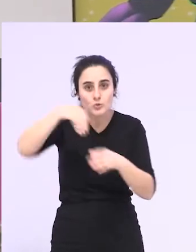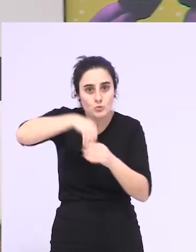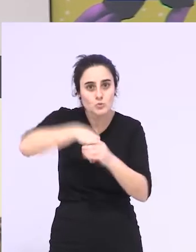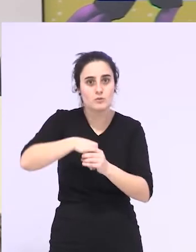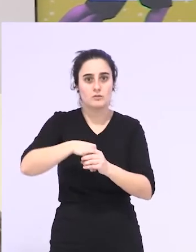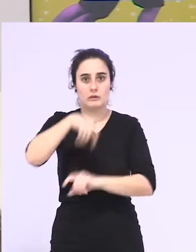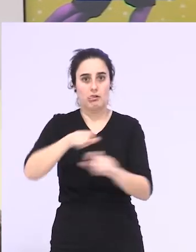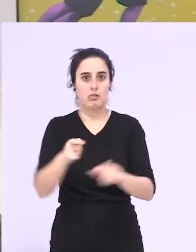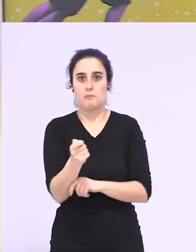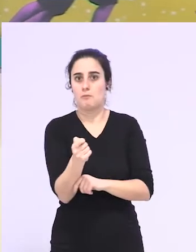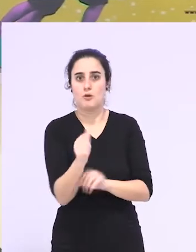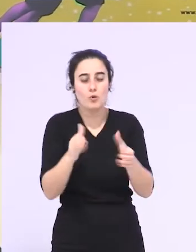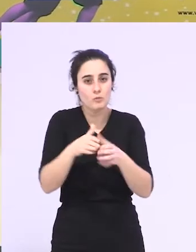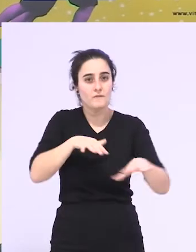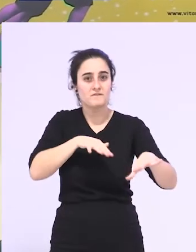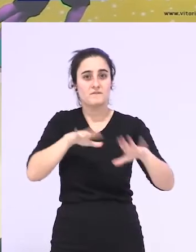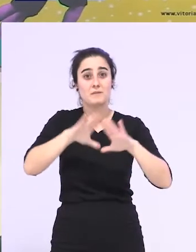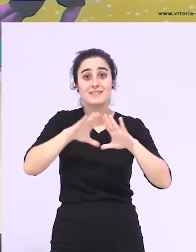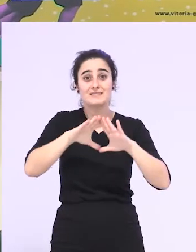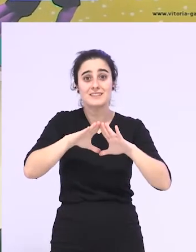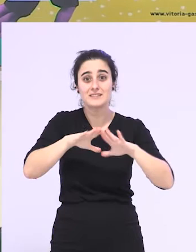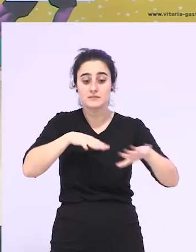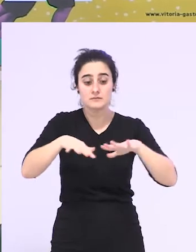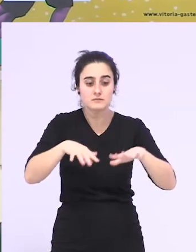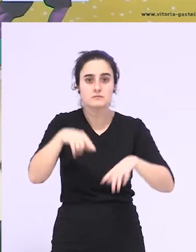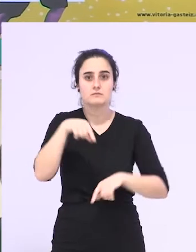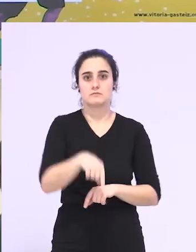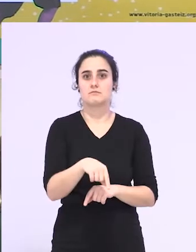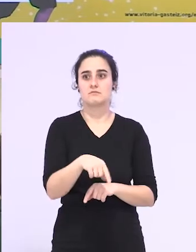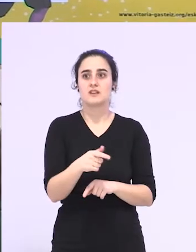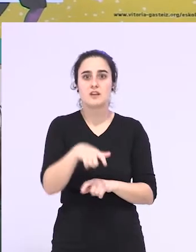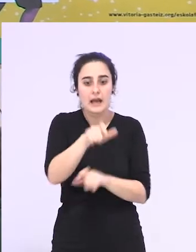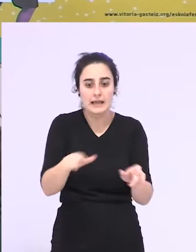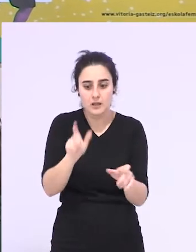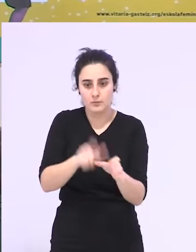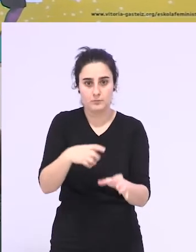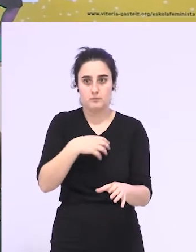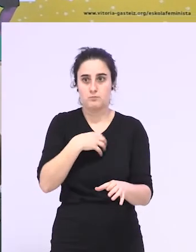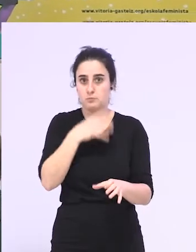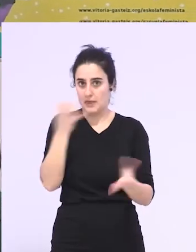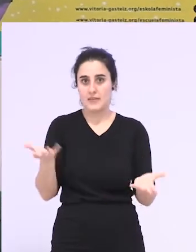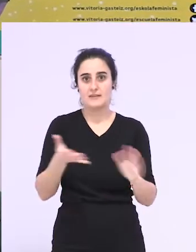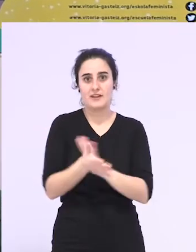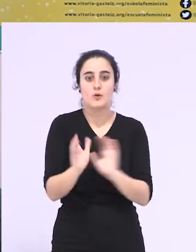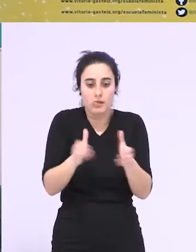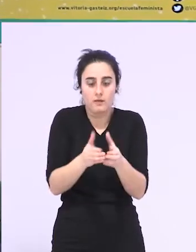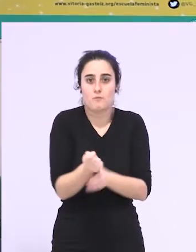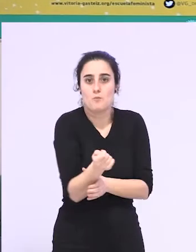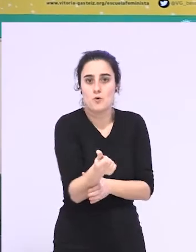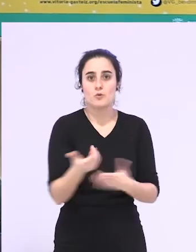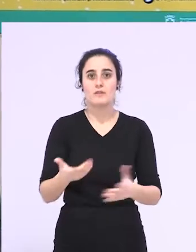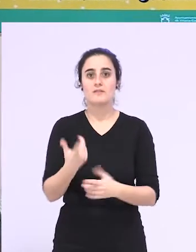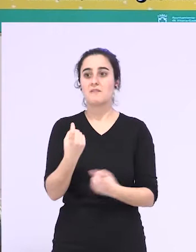feministetan ez du jende gehiago parte hartzen, plazan jende gehiago dagolako. Eta nahikoa da feministekin hitz